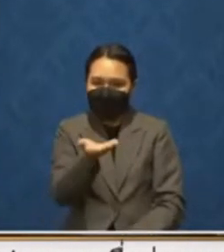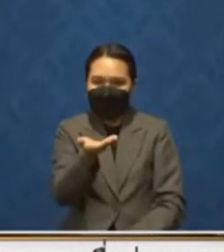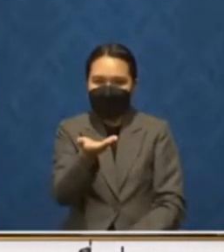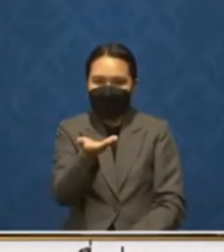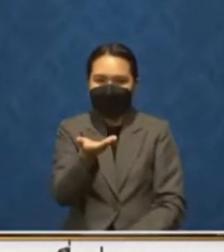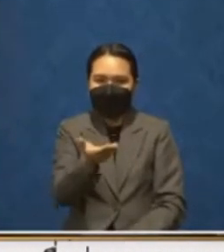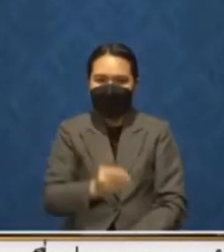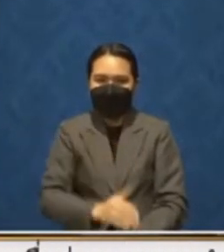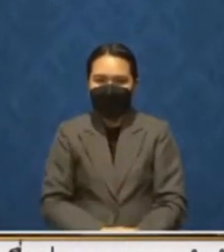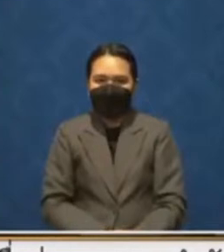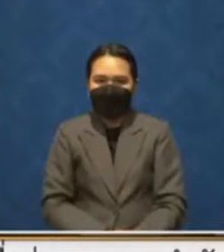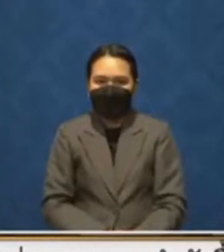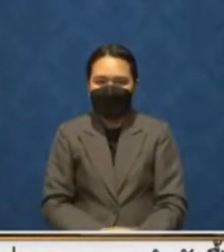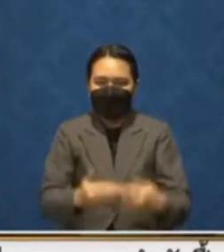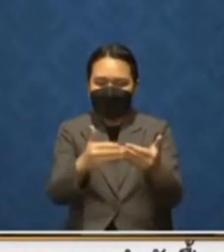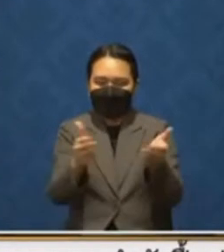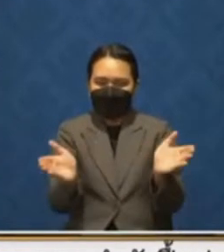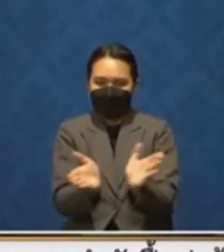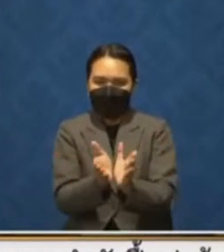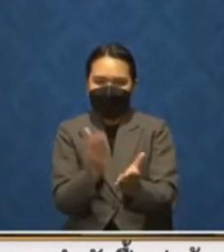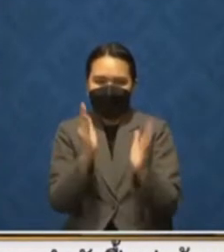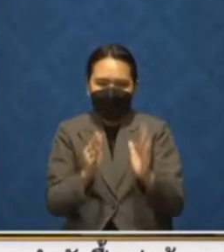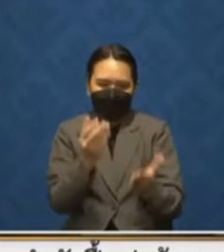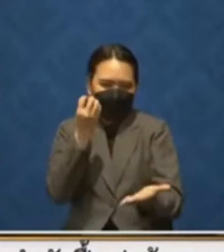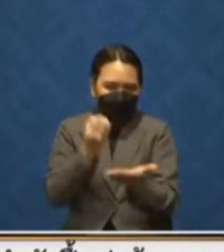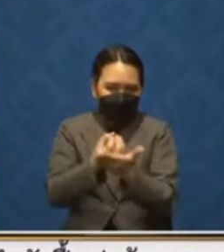เขาเรียกว่าเตาเศรษฐี